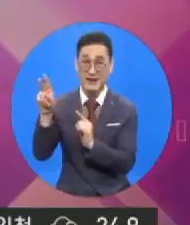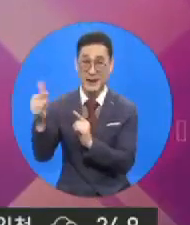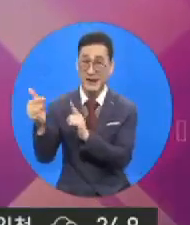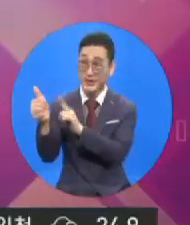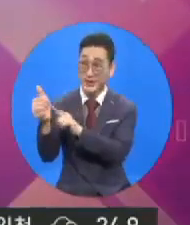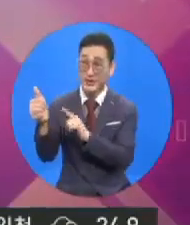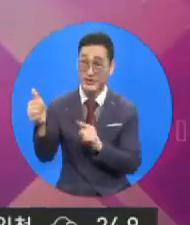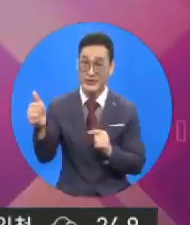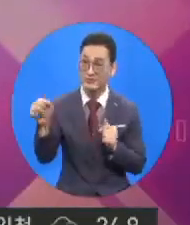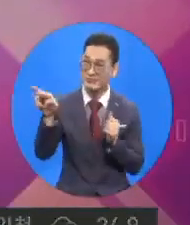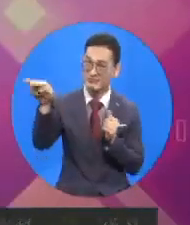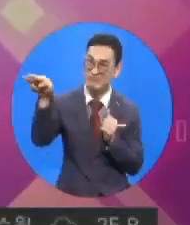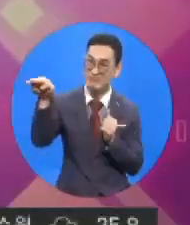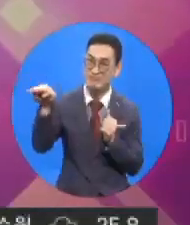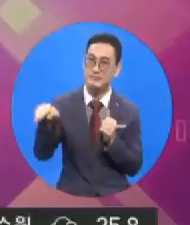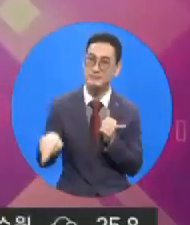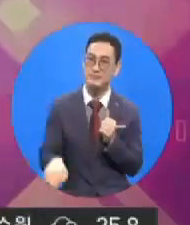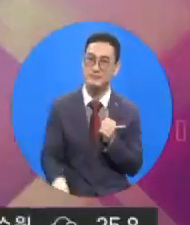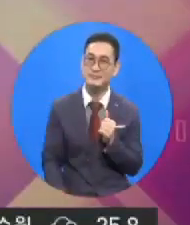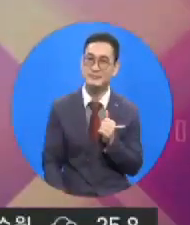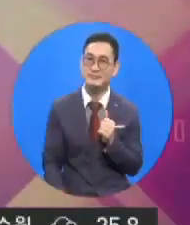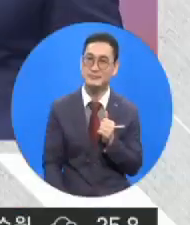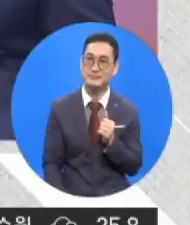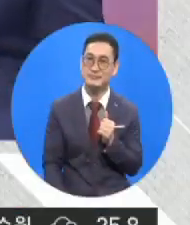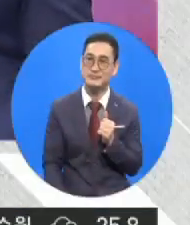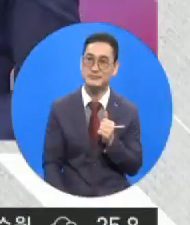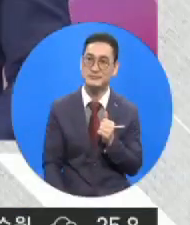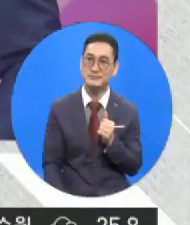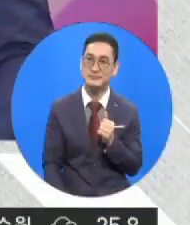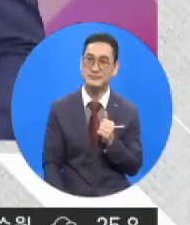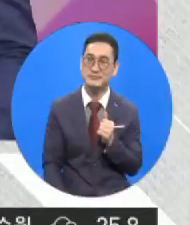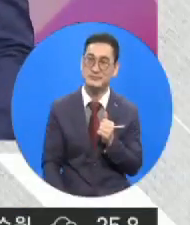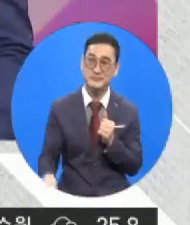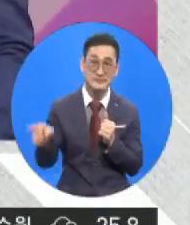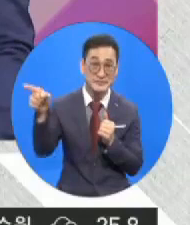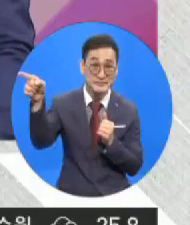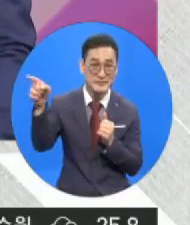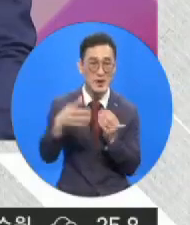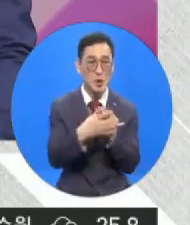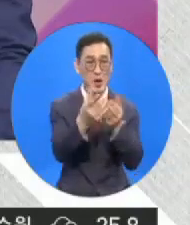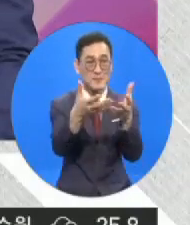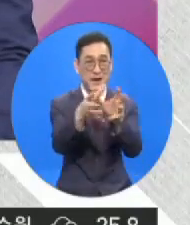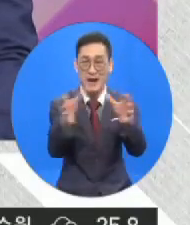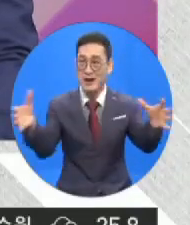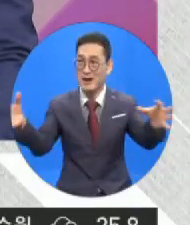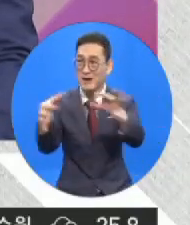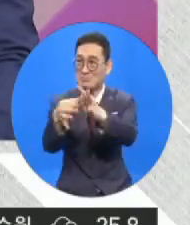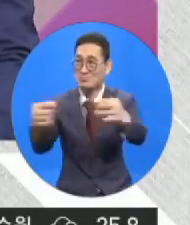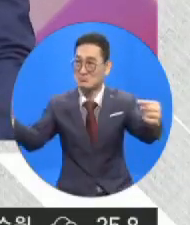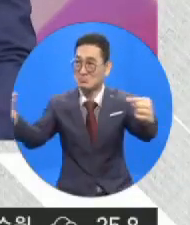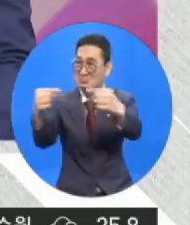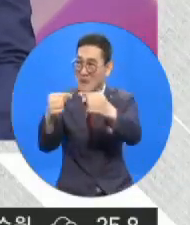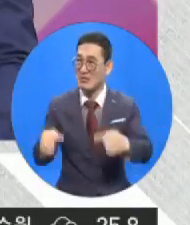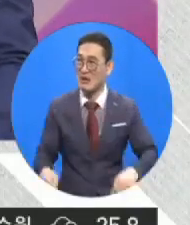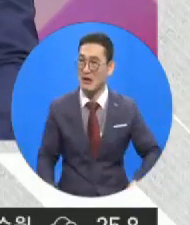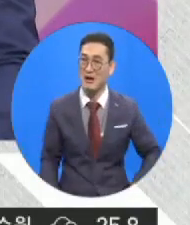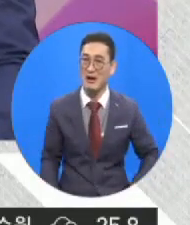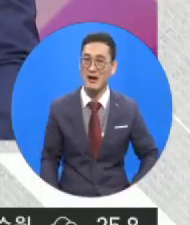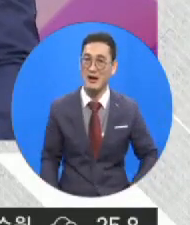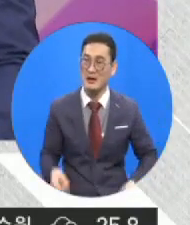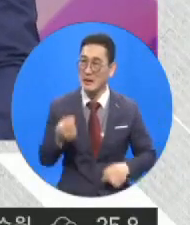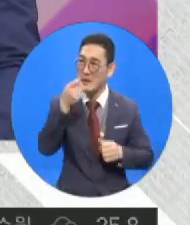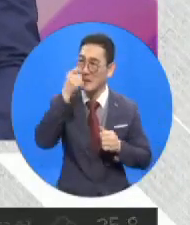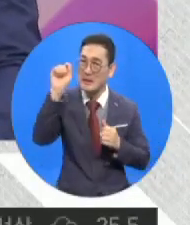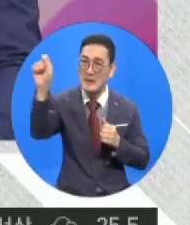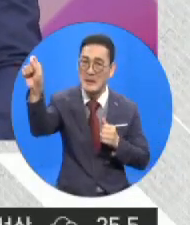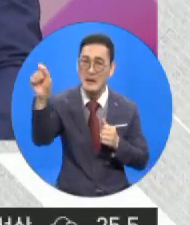신임 민주당의 당대표가 된 사람을 일컬으면서 통합당과 일치한다라는 표현을